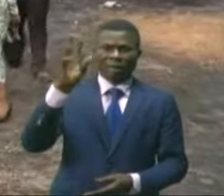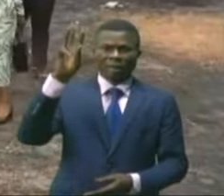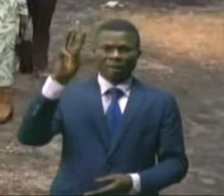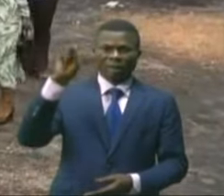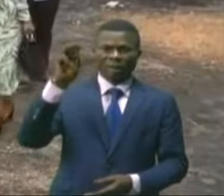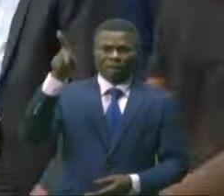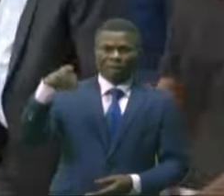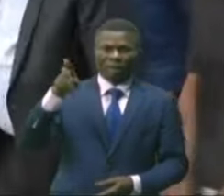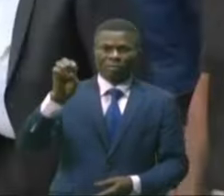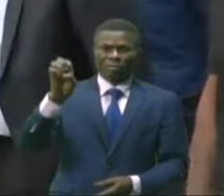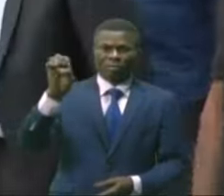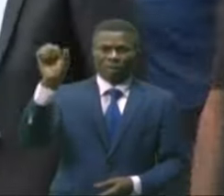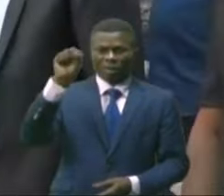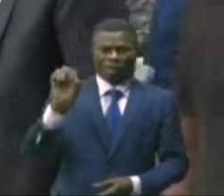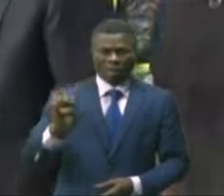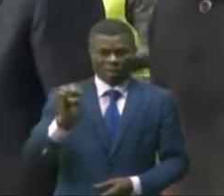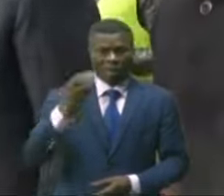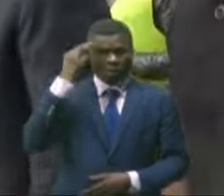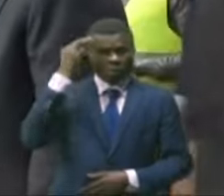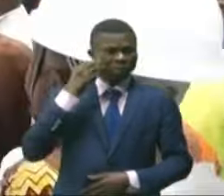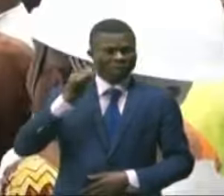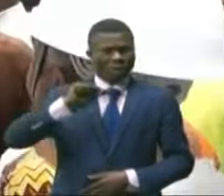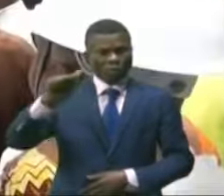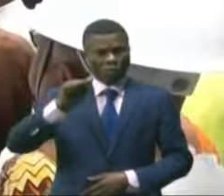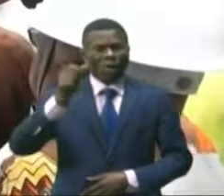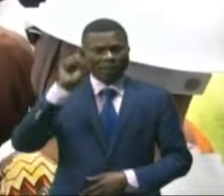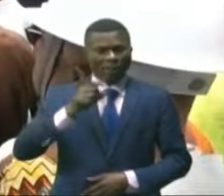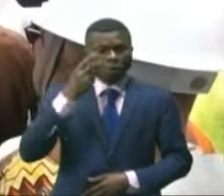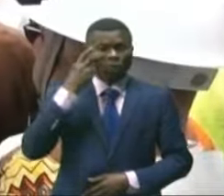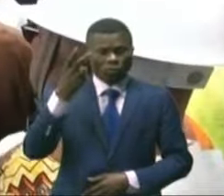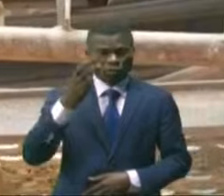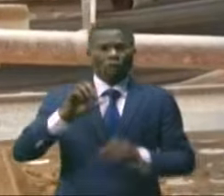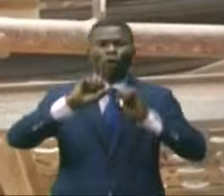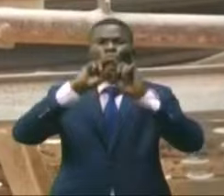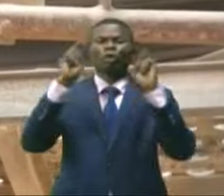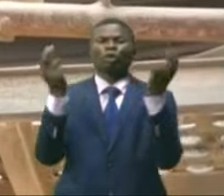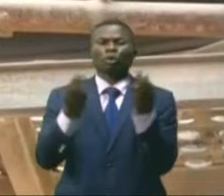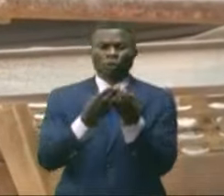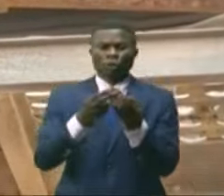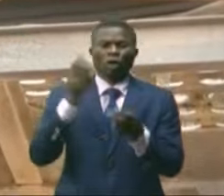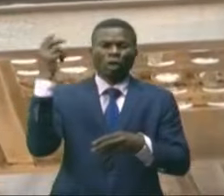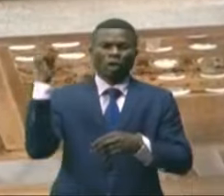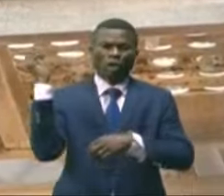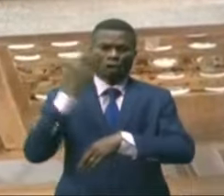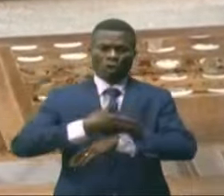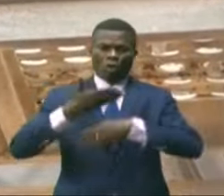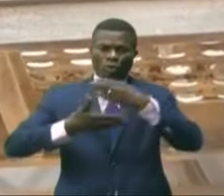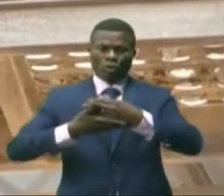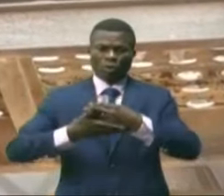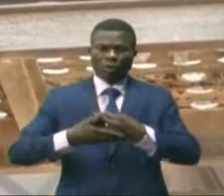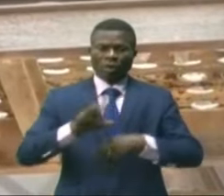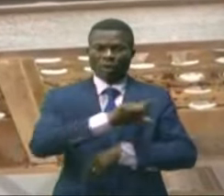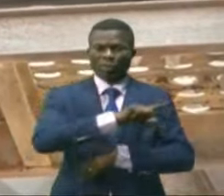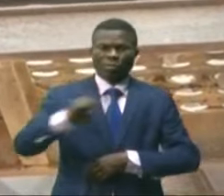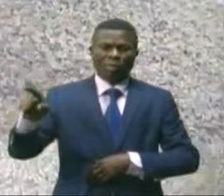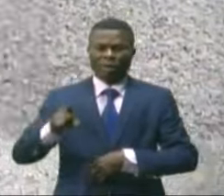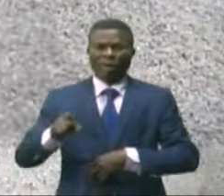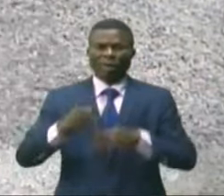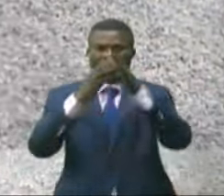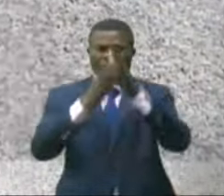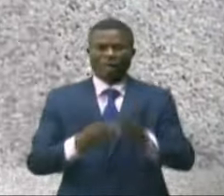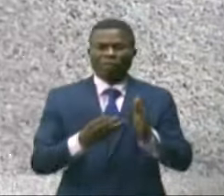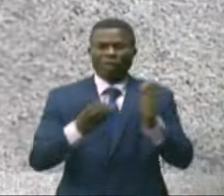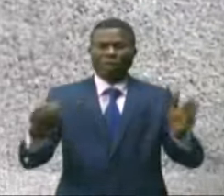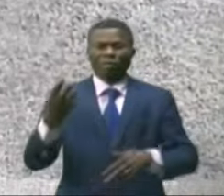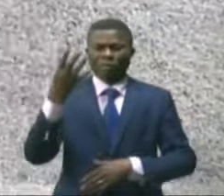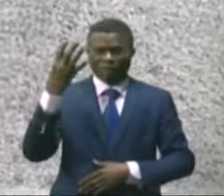du portefeuille a voulu palper la réalité de cette cimenterie construite en 1974 et dont la capacité de